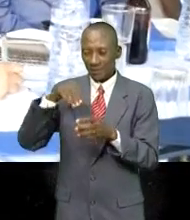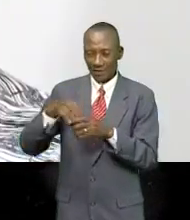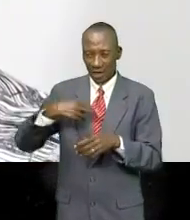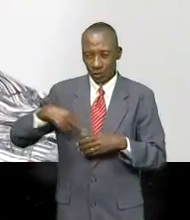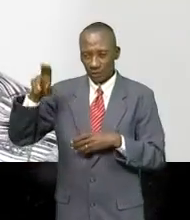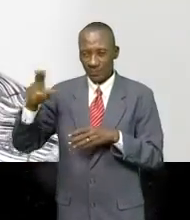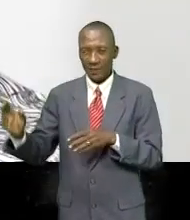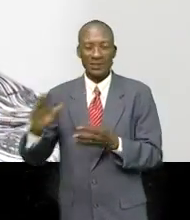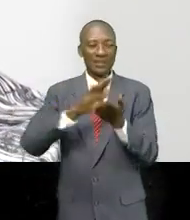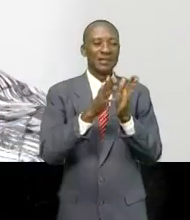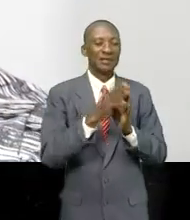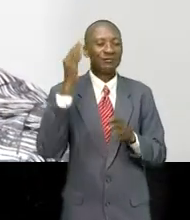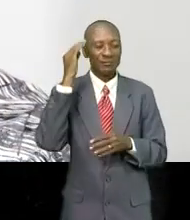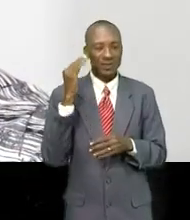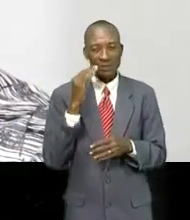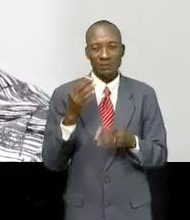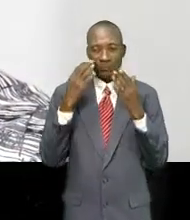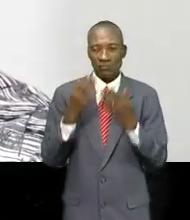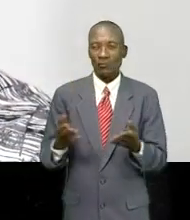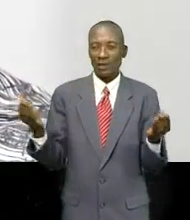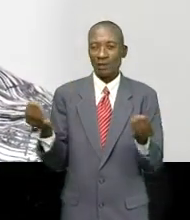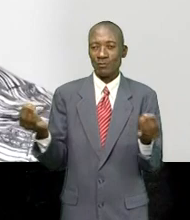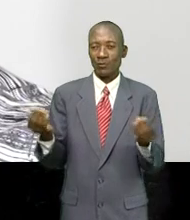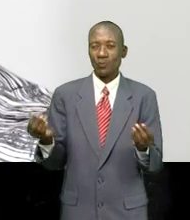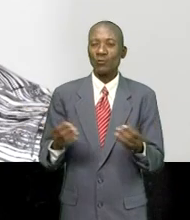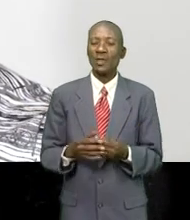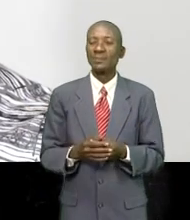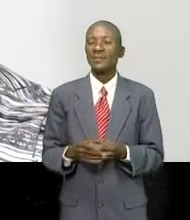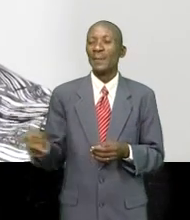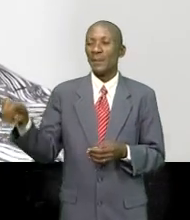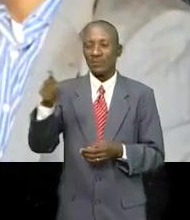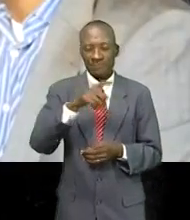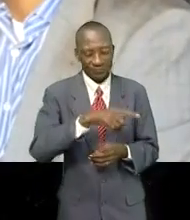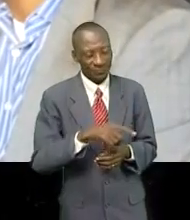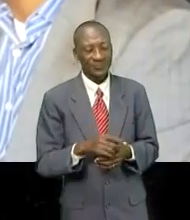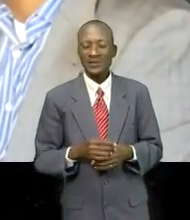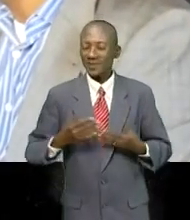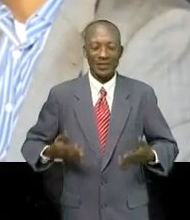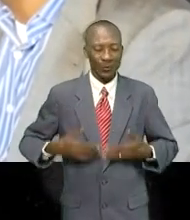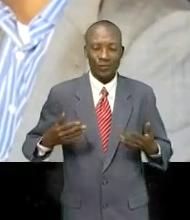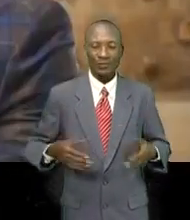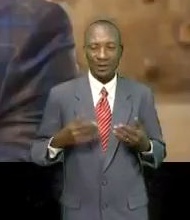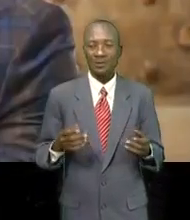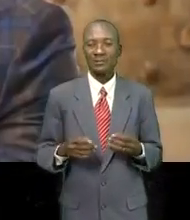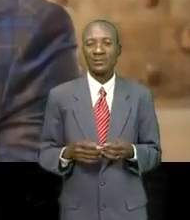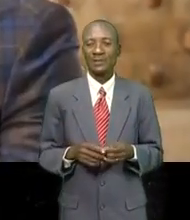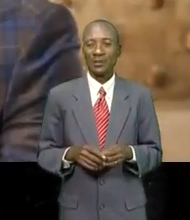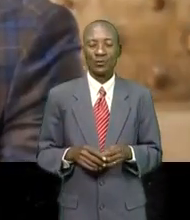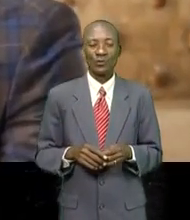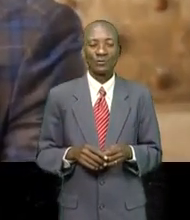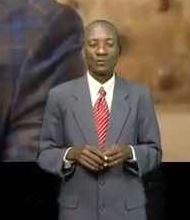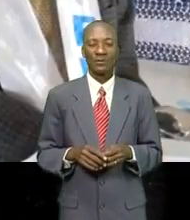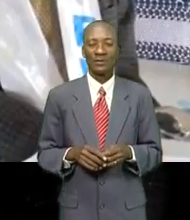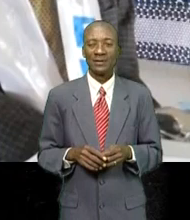par l'entremise du patriarche Kitengeye Zosana d'avoir jeté son dévolu auprès de leurs camarades. Occasion pour les coordonnateurs de